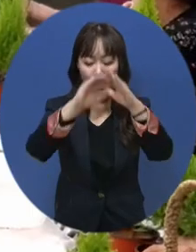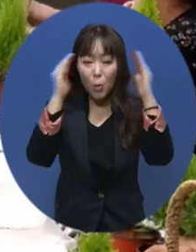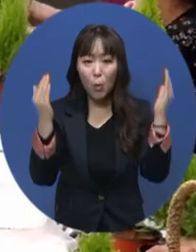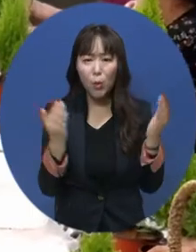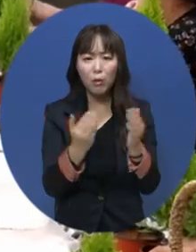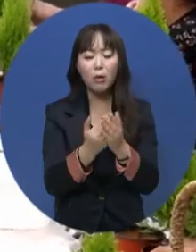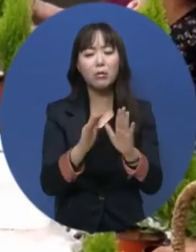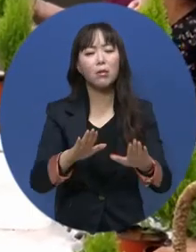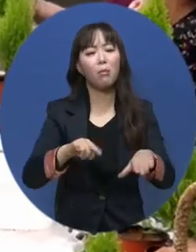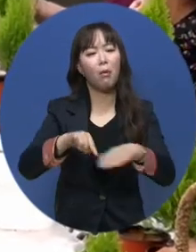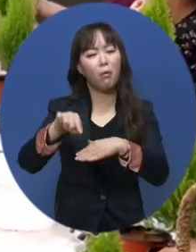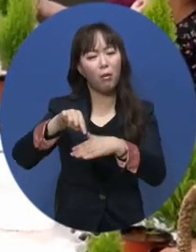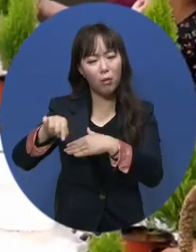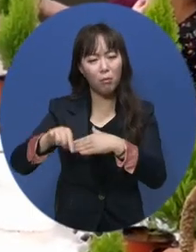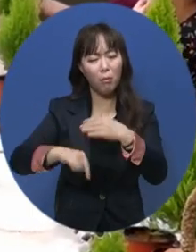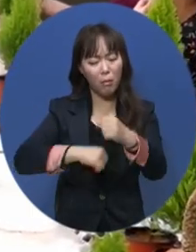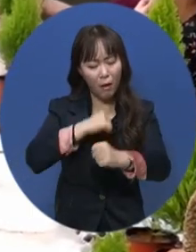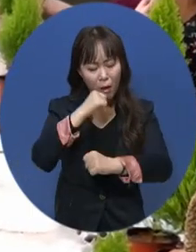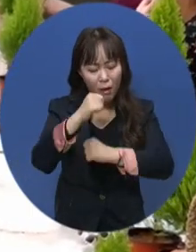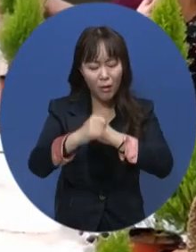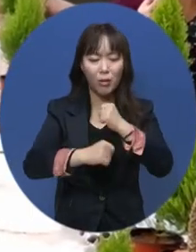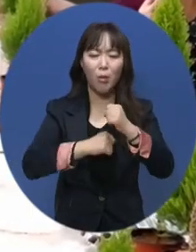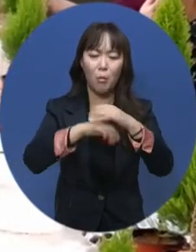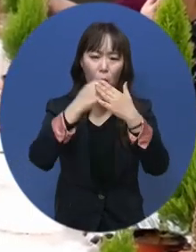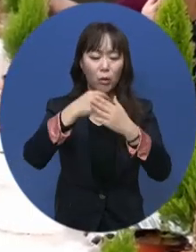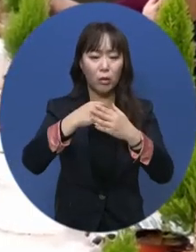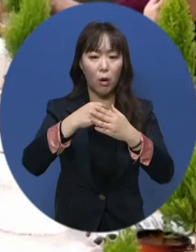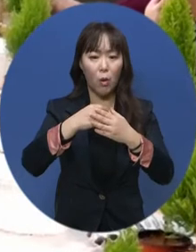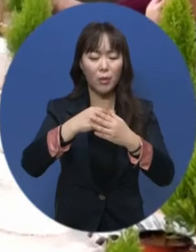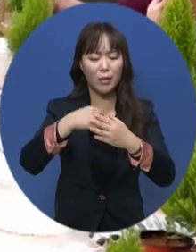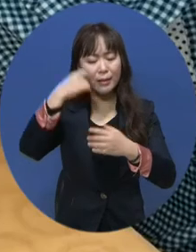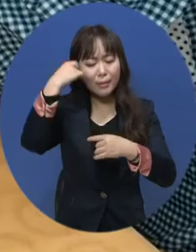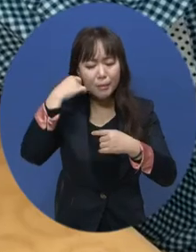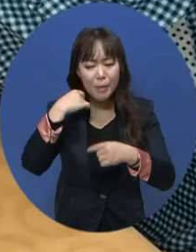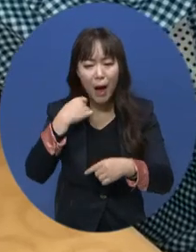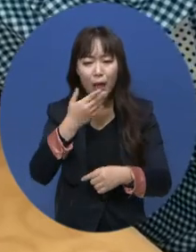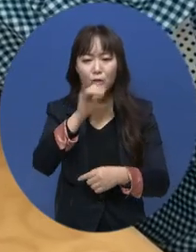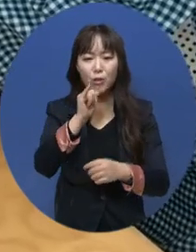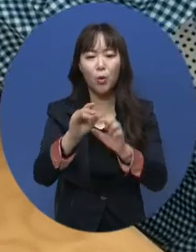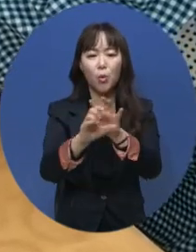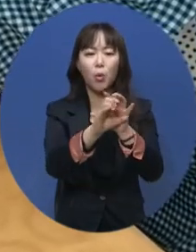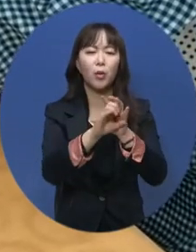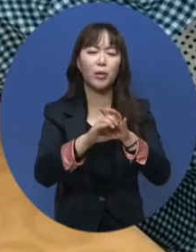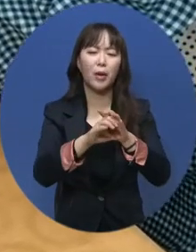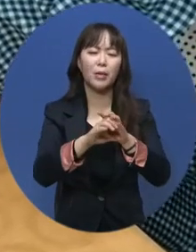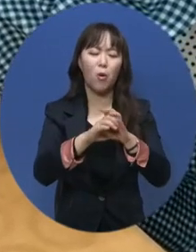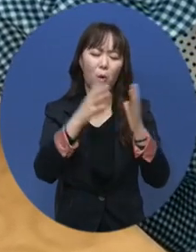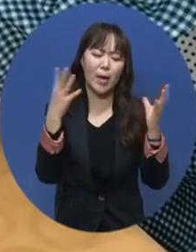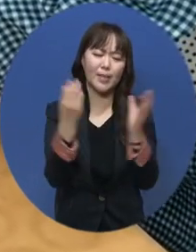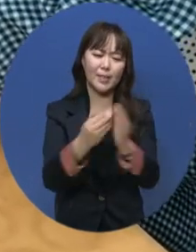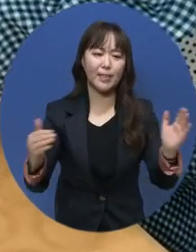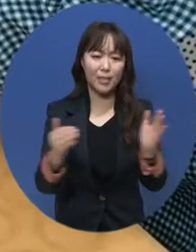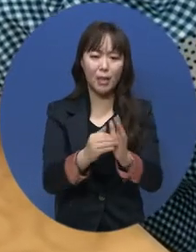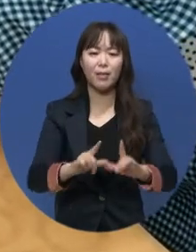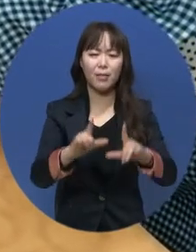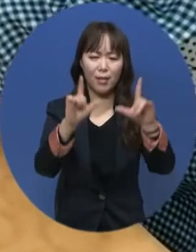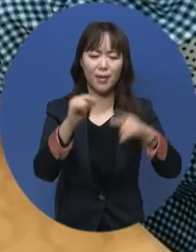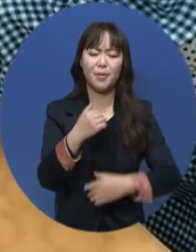모두는 밖으로 나가 마음껏 오감으로 느낄 수 있는 코로나19 종식의 그날을